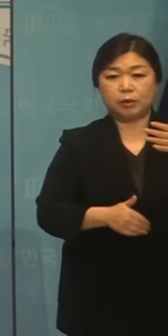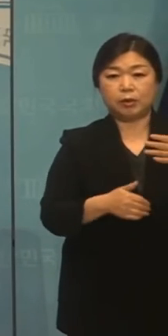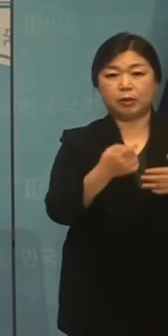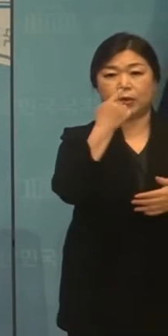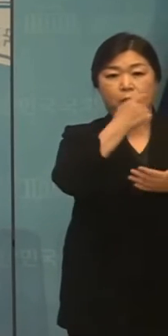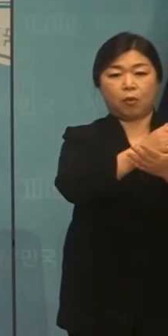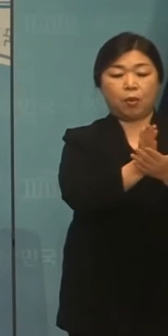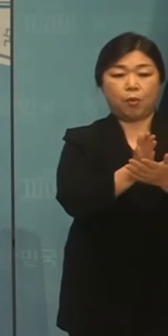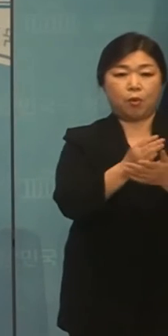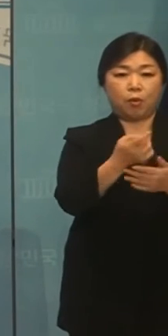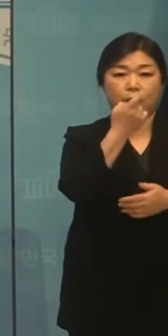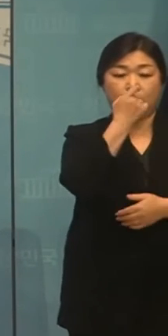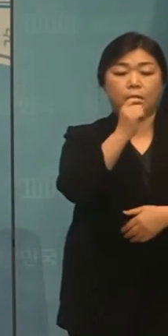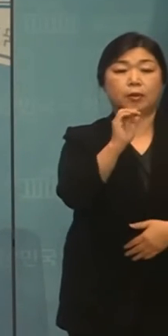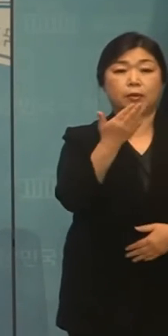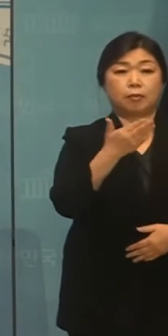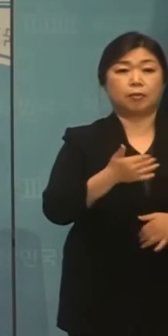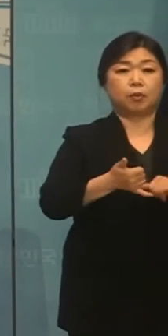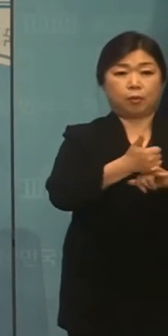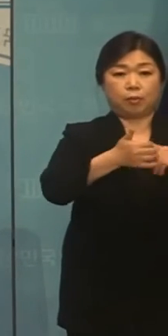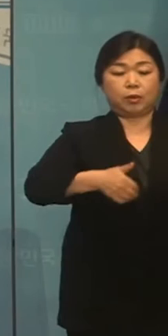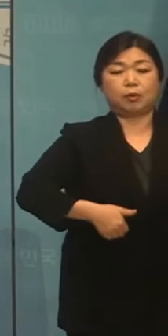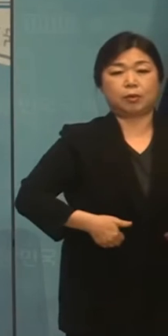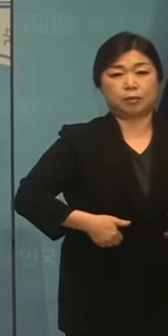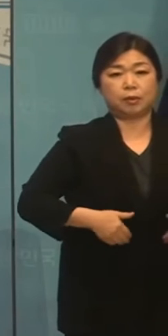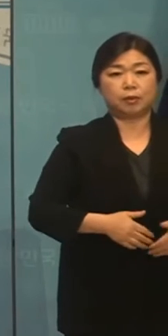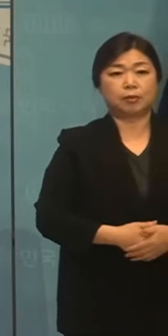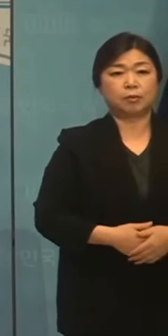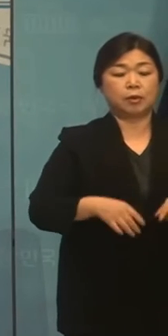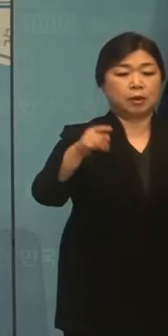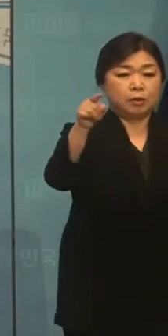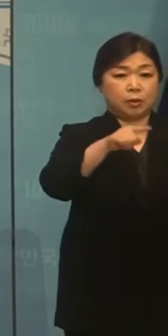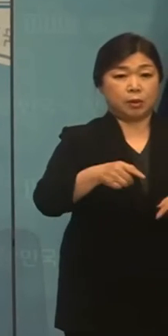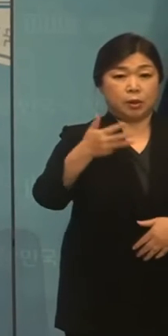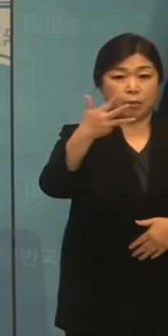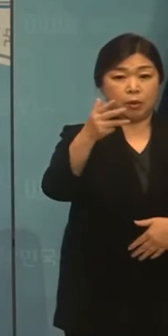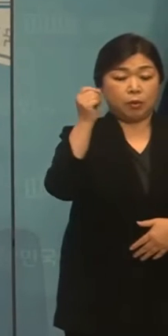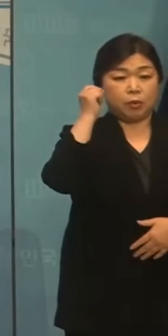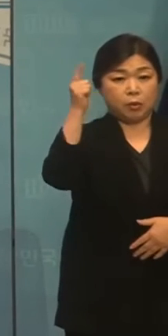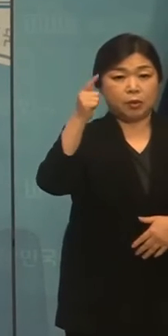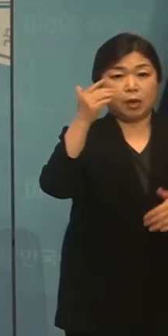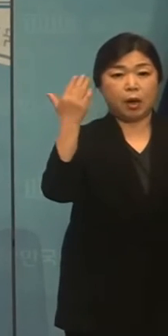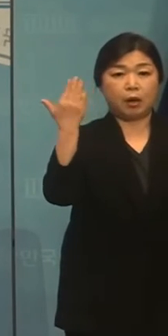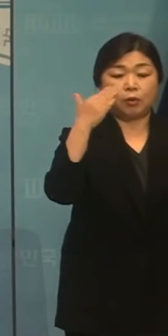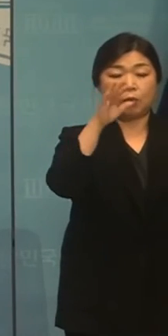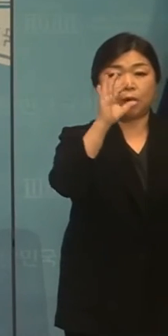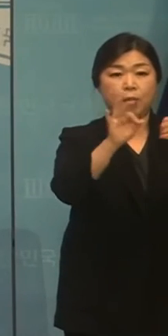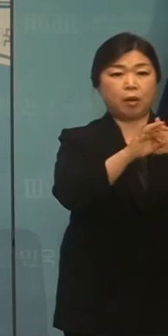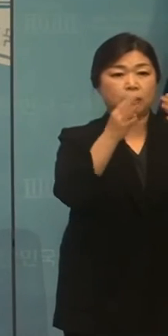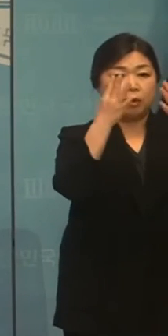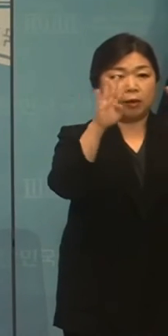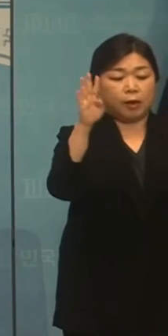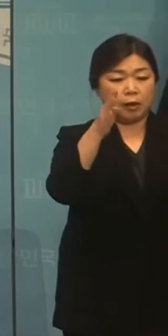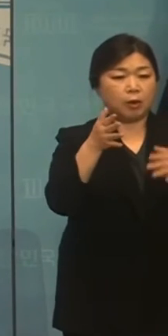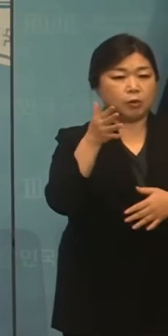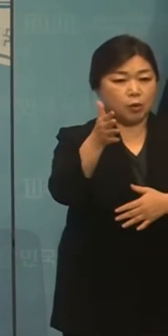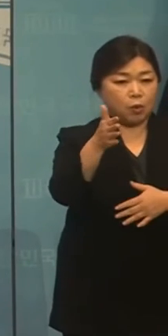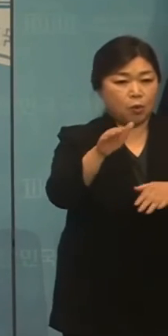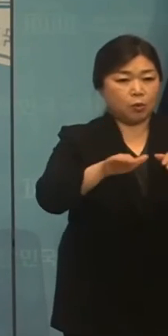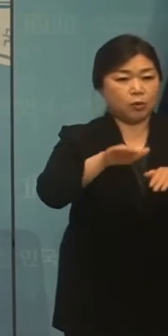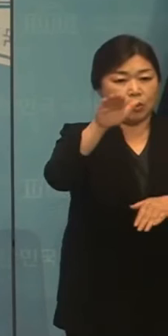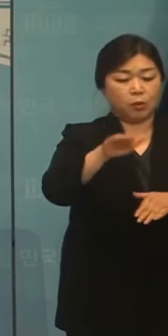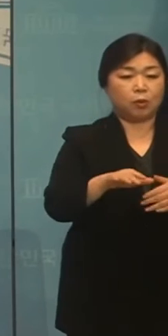해야 합니다. 전국 8개 영재학교는 경쟁적으로 대학의 전공학과 수준